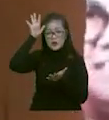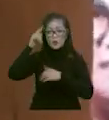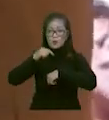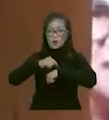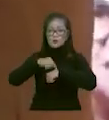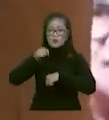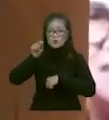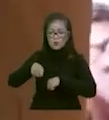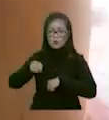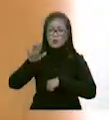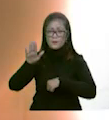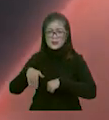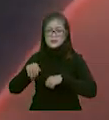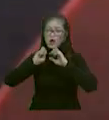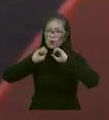untuk mengumumkan secara resmi.